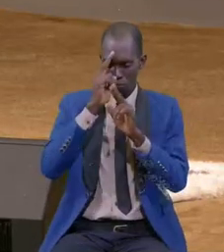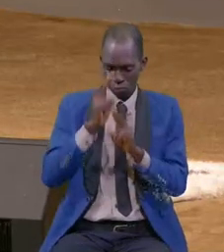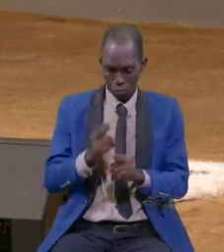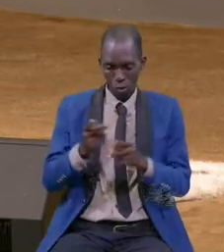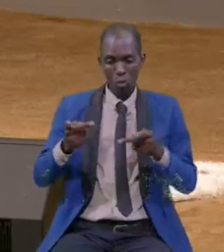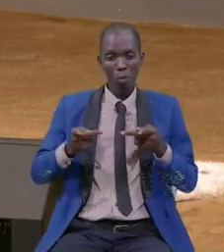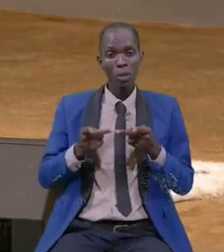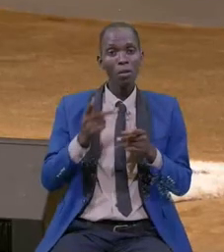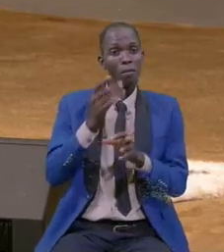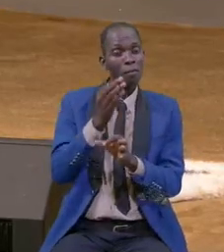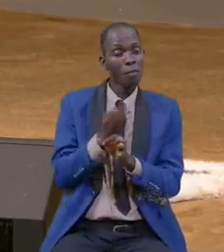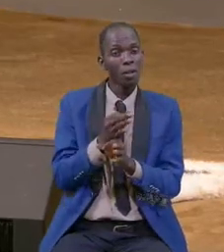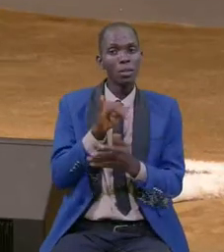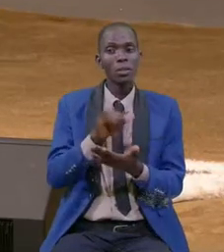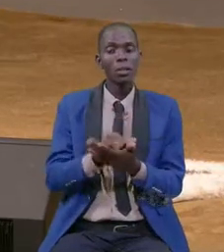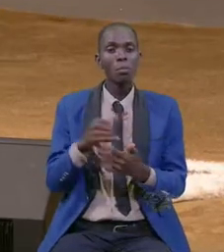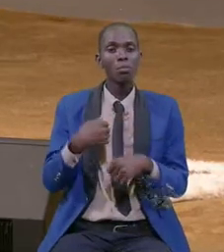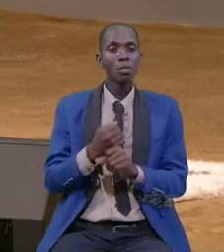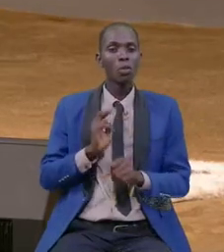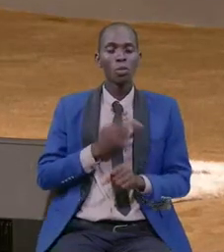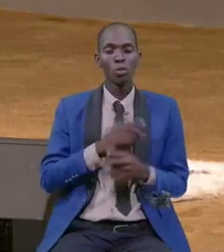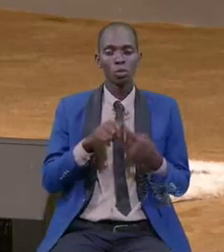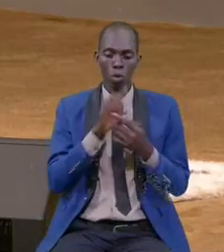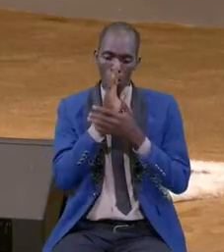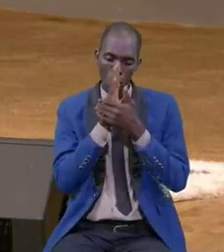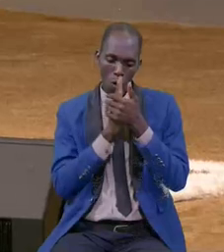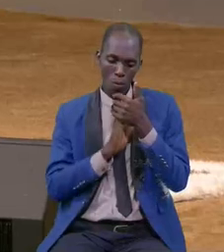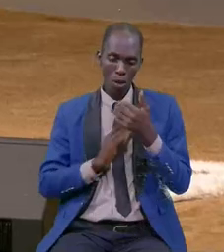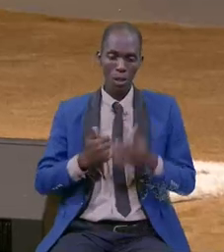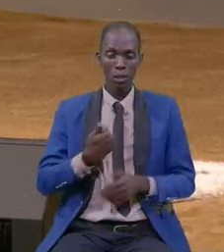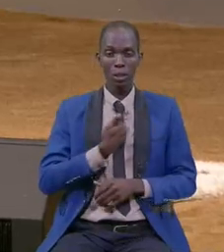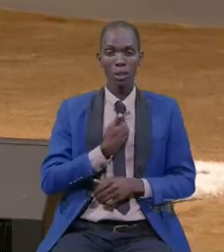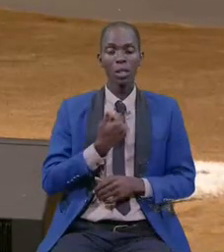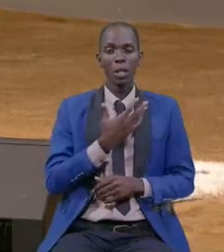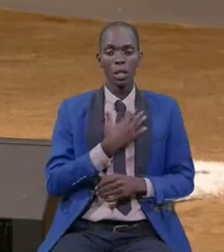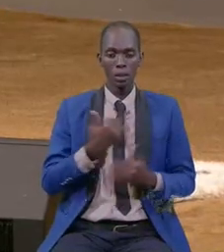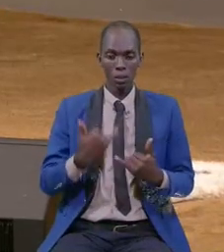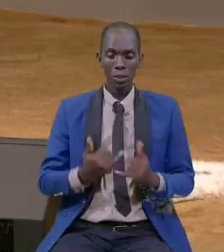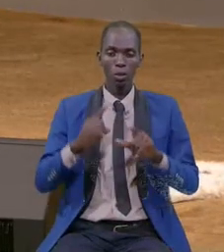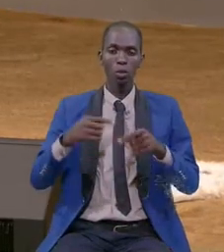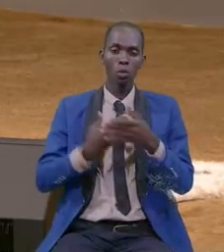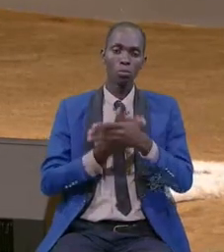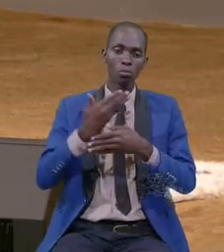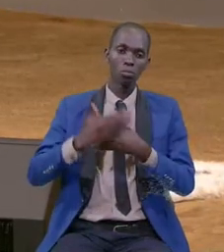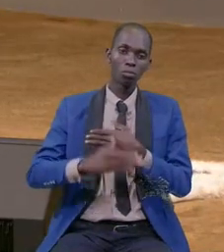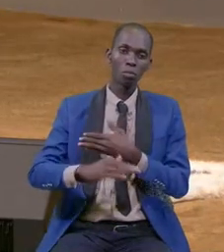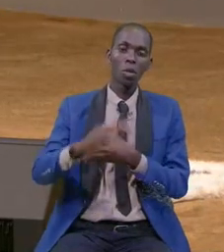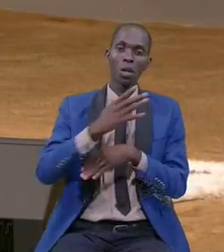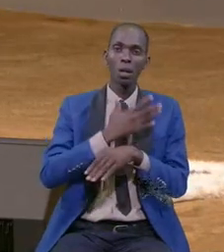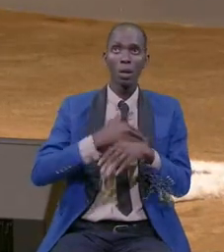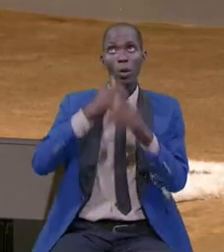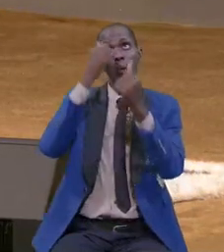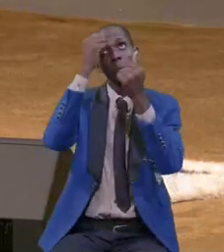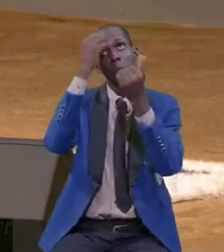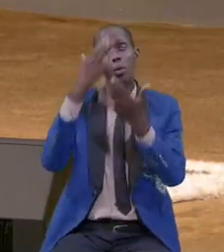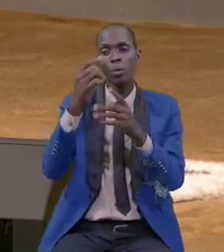foi qui nous donne de nous humilier devant Dieu et de de dépasser notre vie